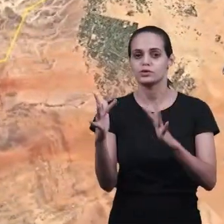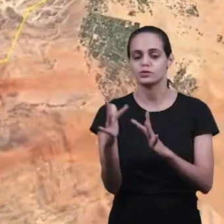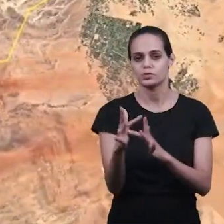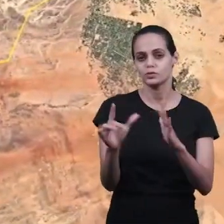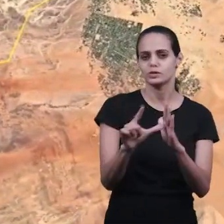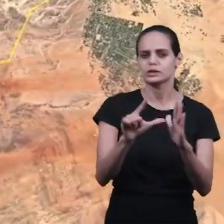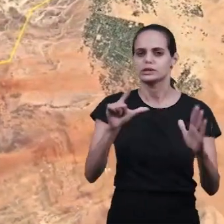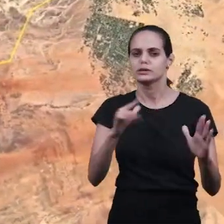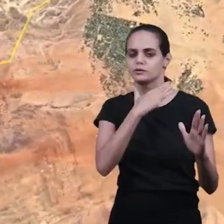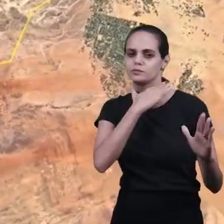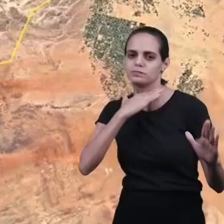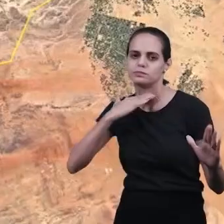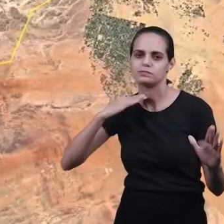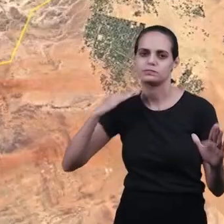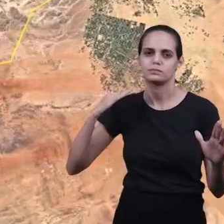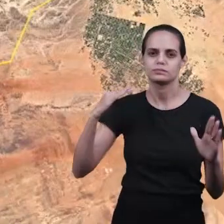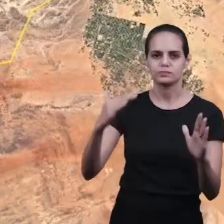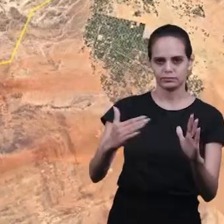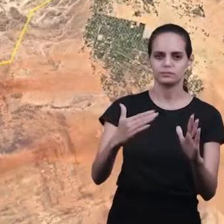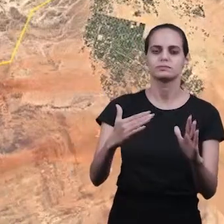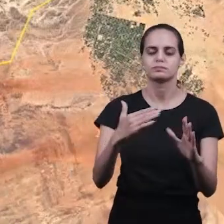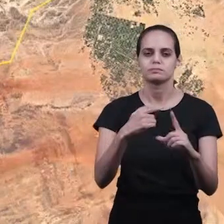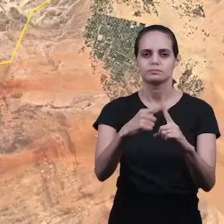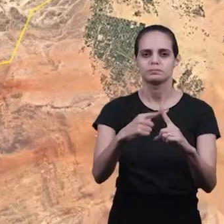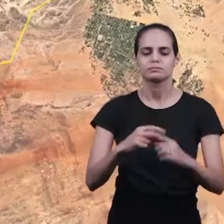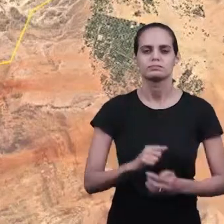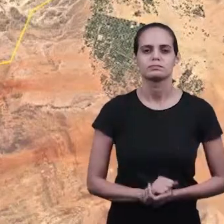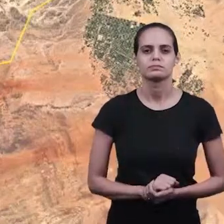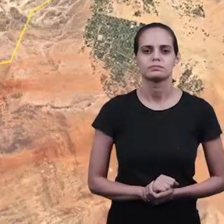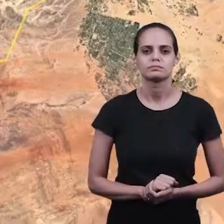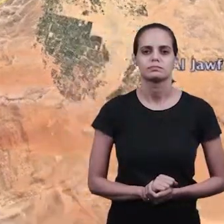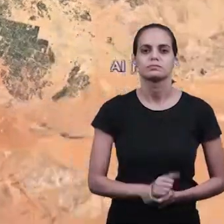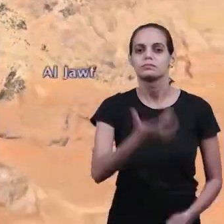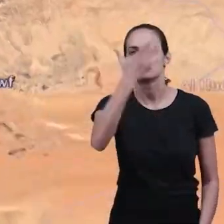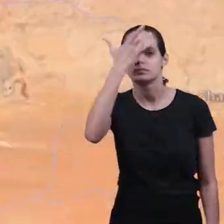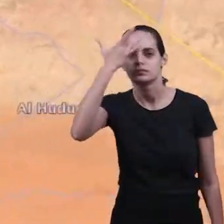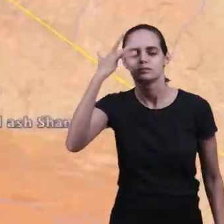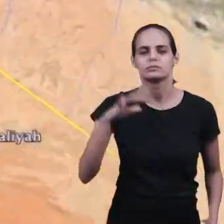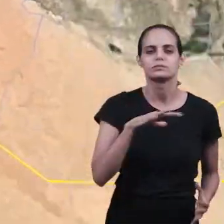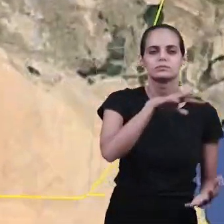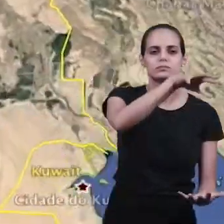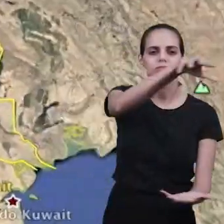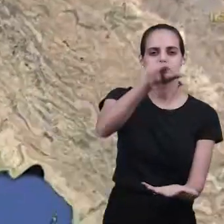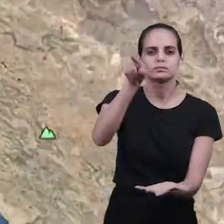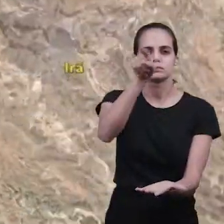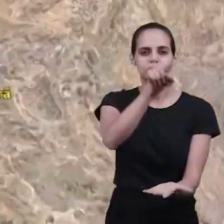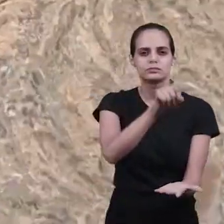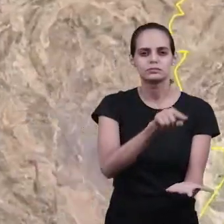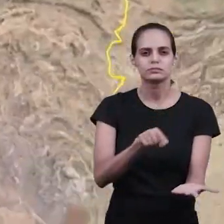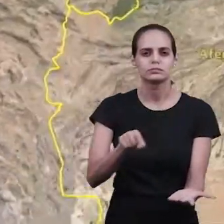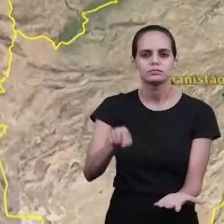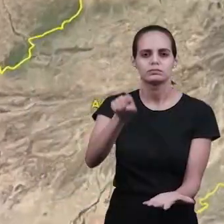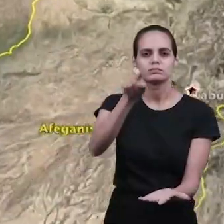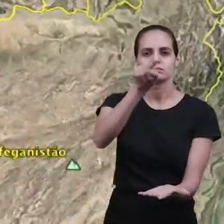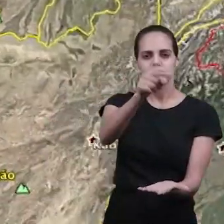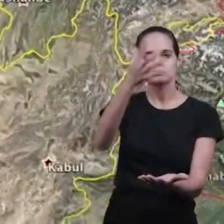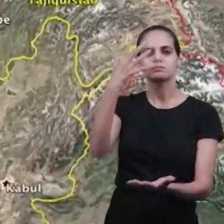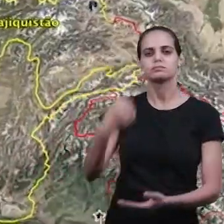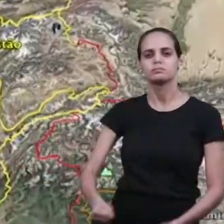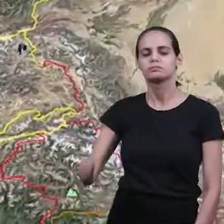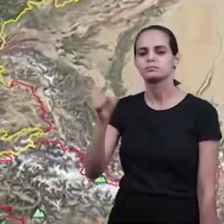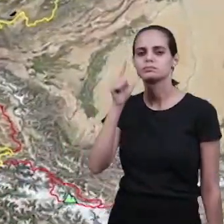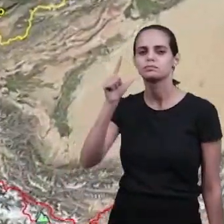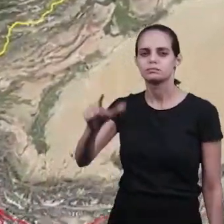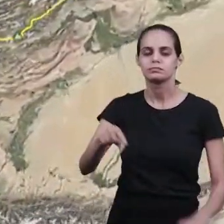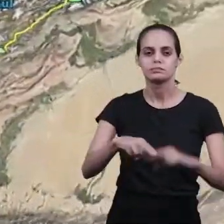Jésus à la veille de sa mort à la croix de Calvaire. Les personnes de toutes les parties du monde sont touchées